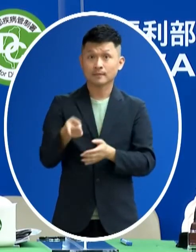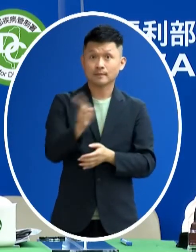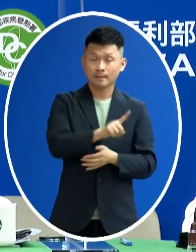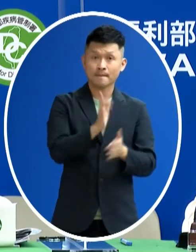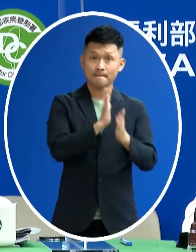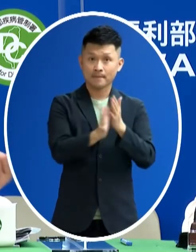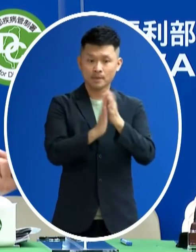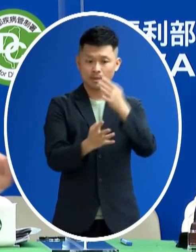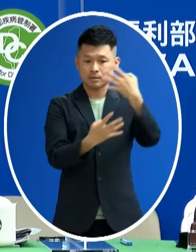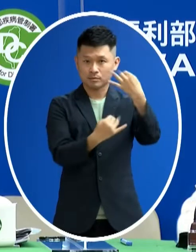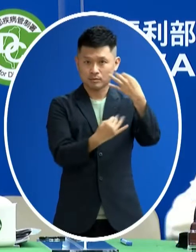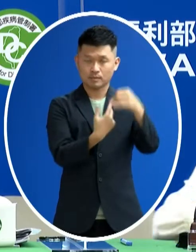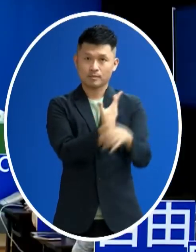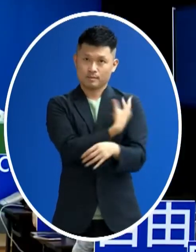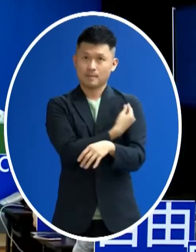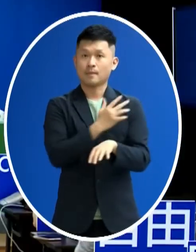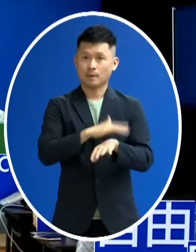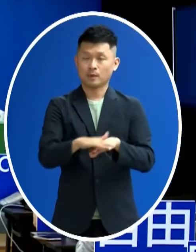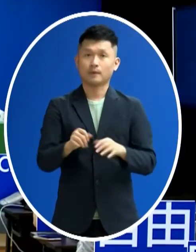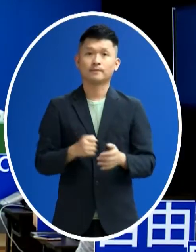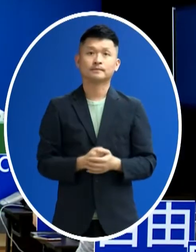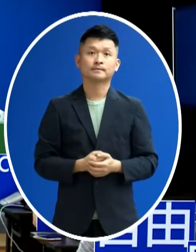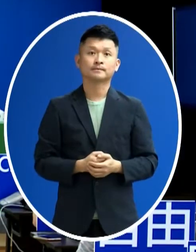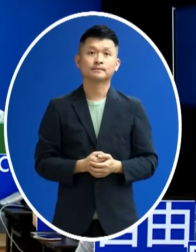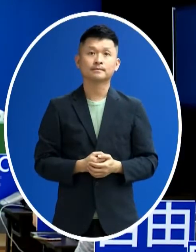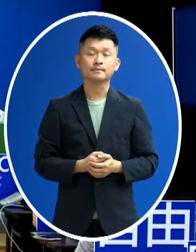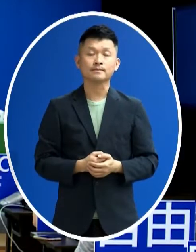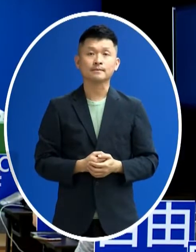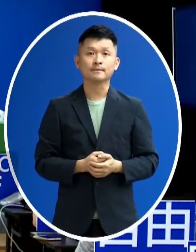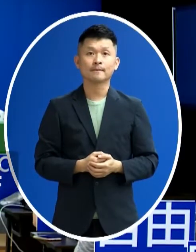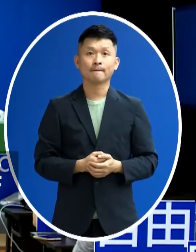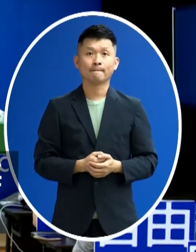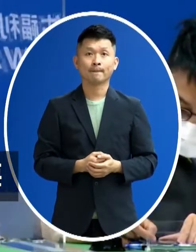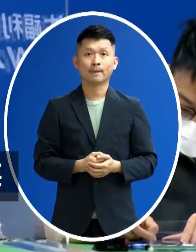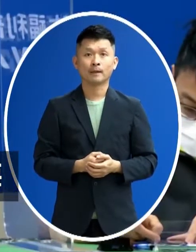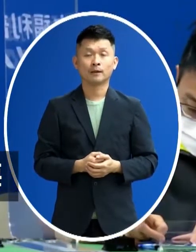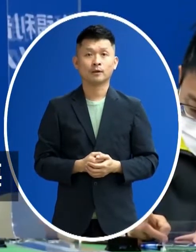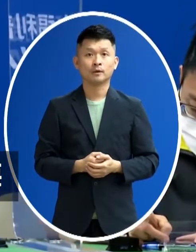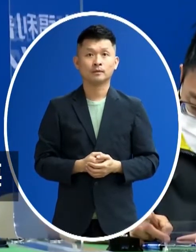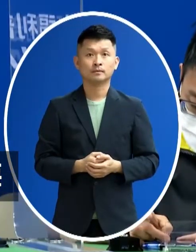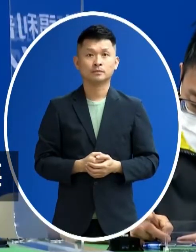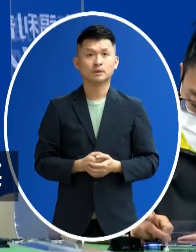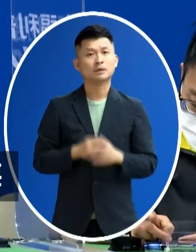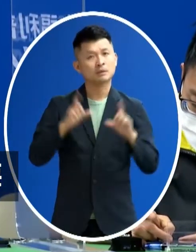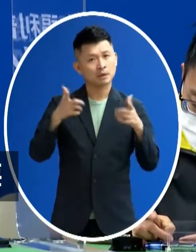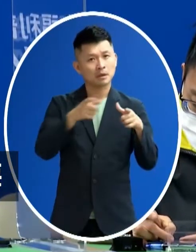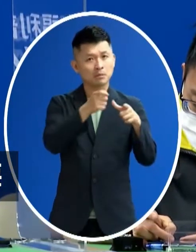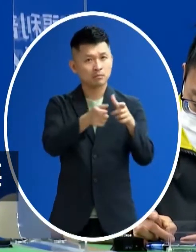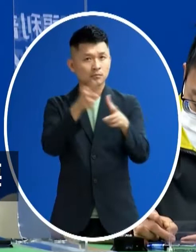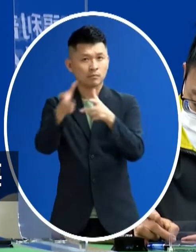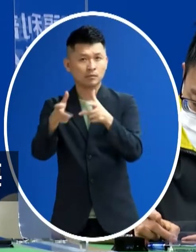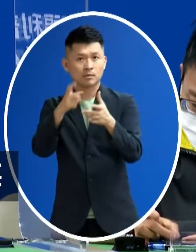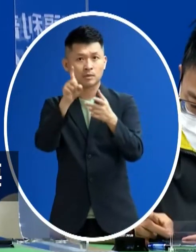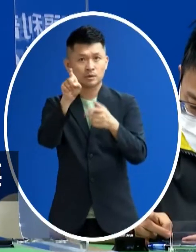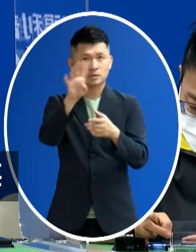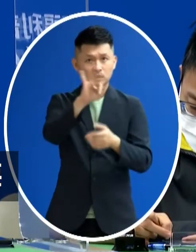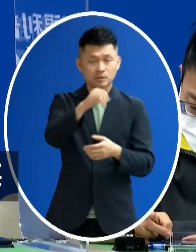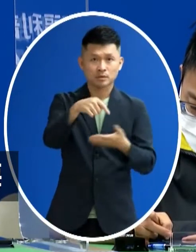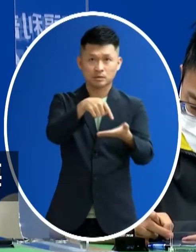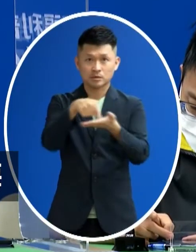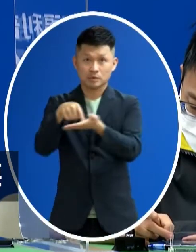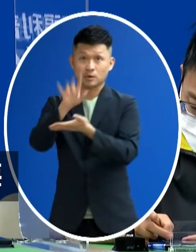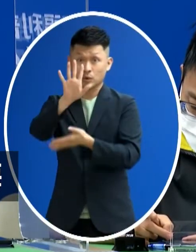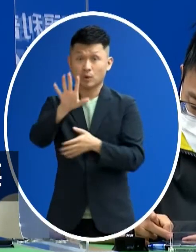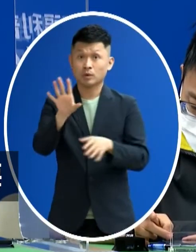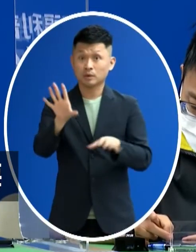程。好，那小美就看。 应该是有十几家在申请哦，但是要求补